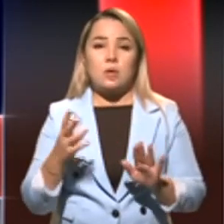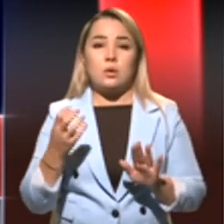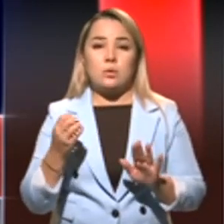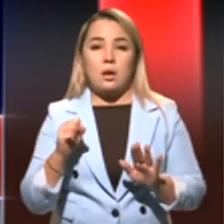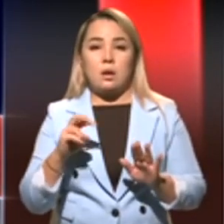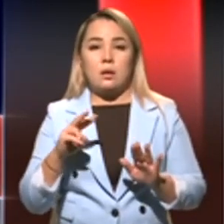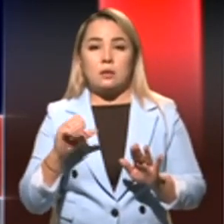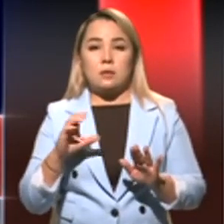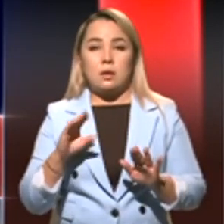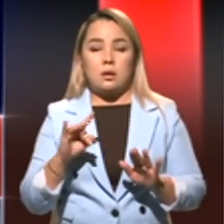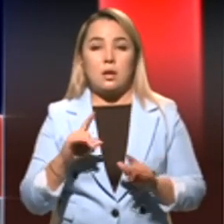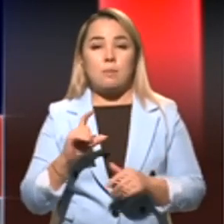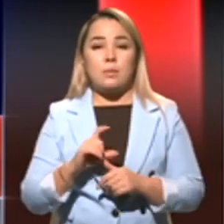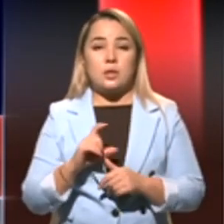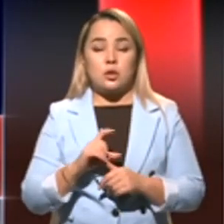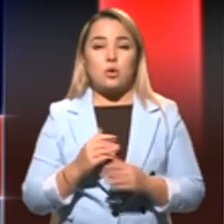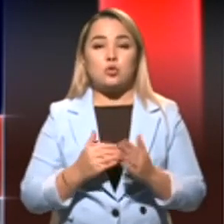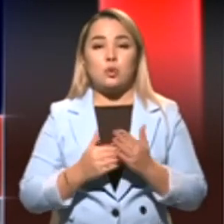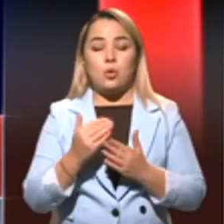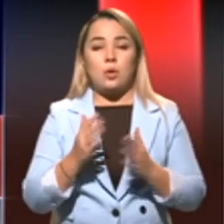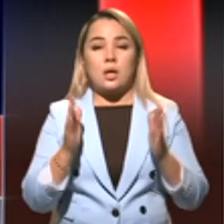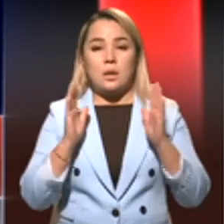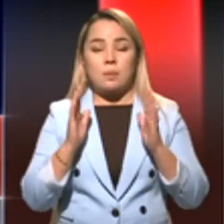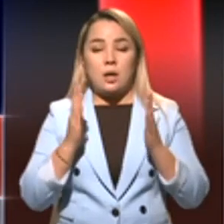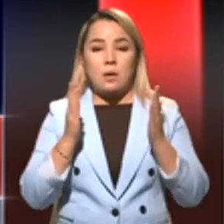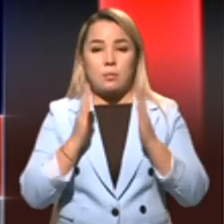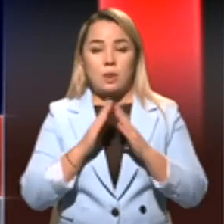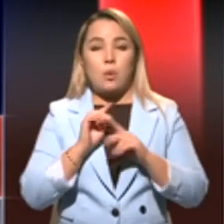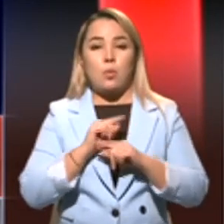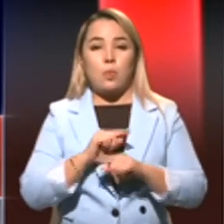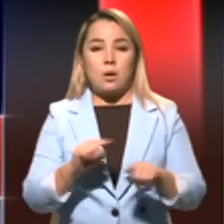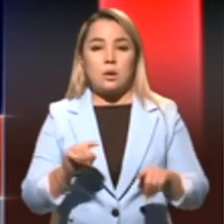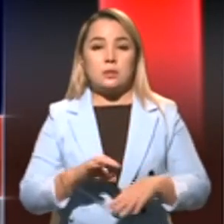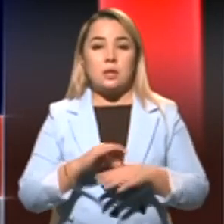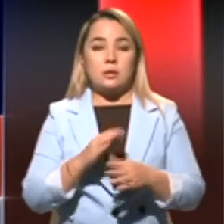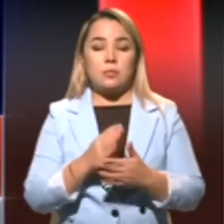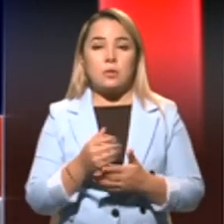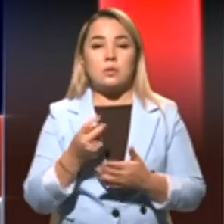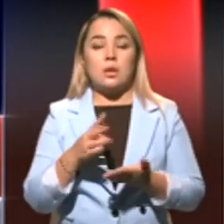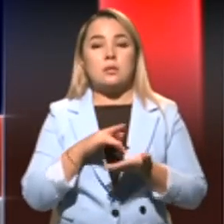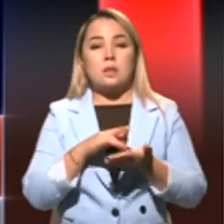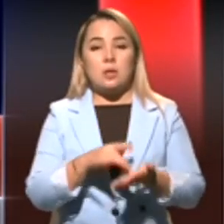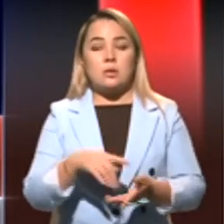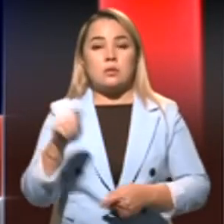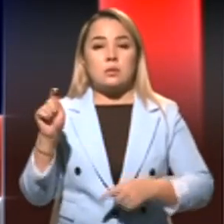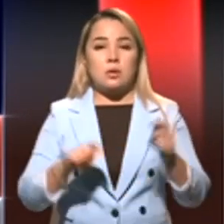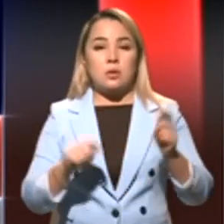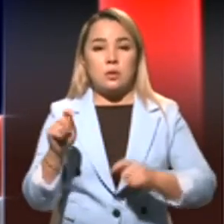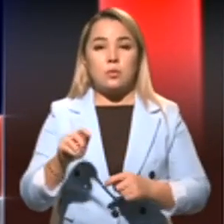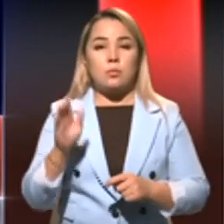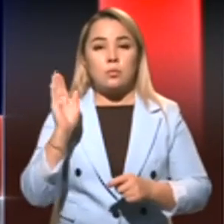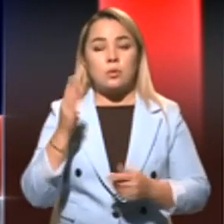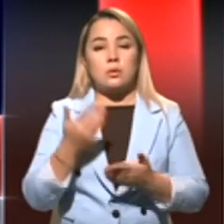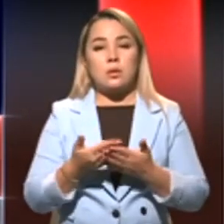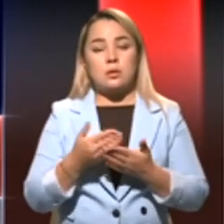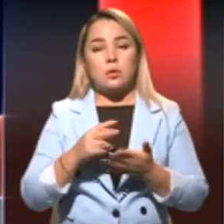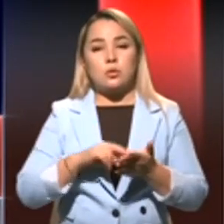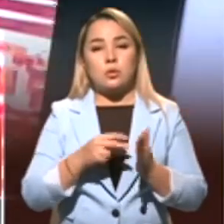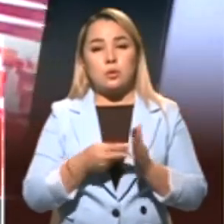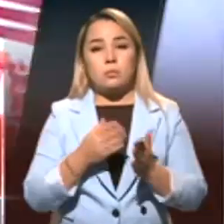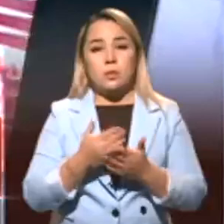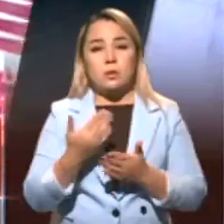Әл-Асғар мешітінің жоғарғы имамы уағыз өткізеді. Осыған енді қанша турист келеді деп бір саны бар ма